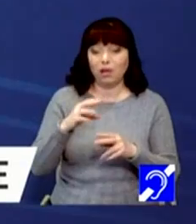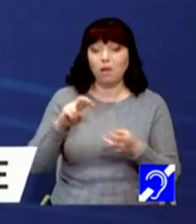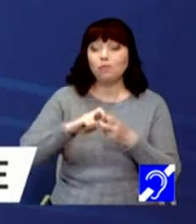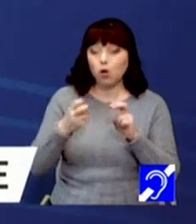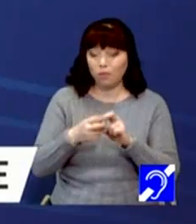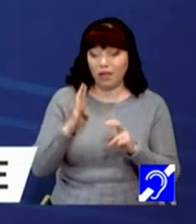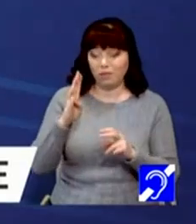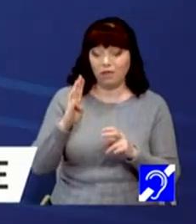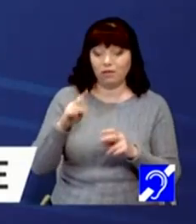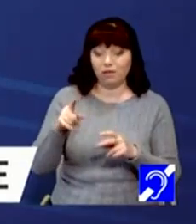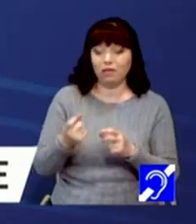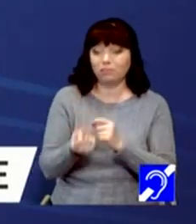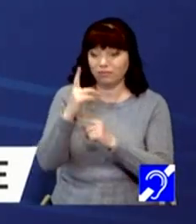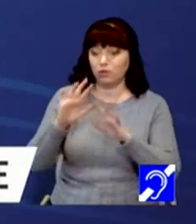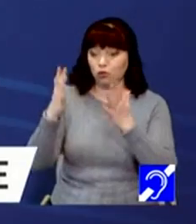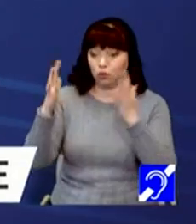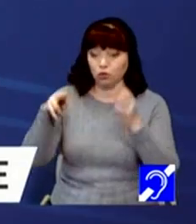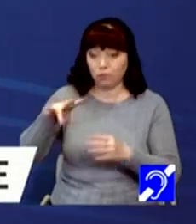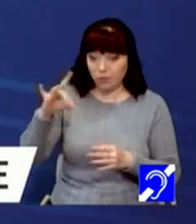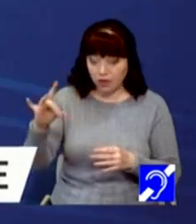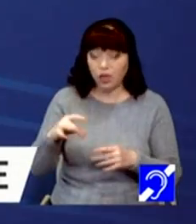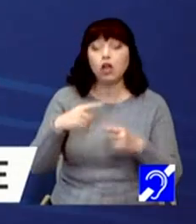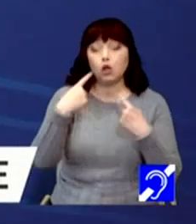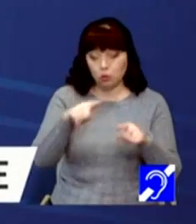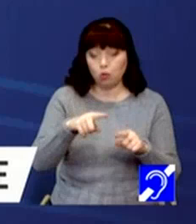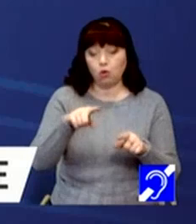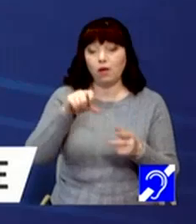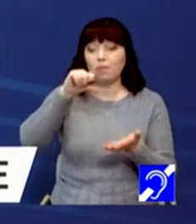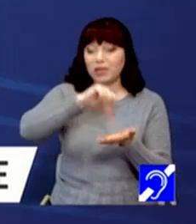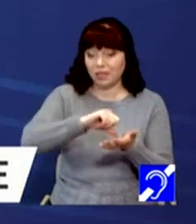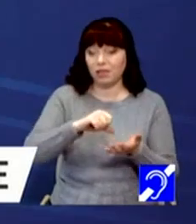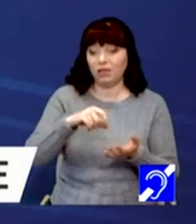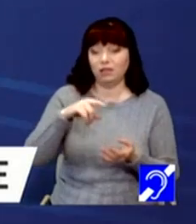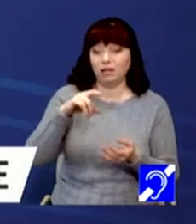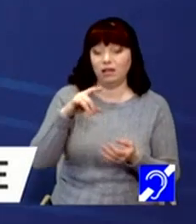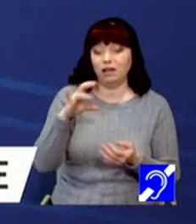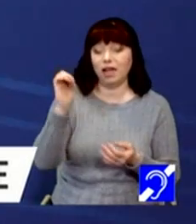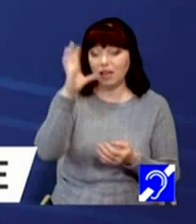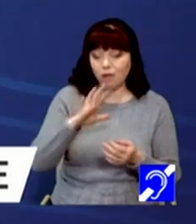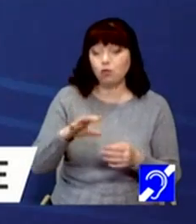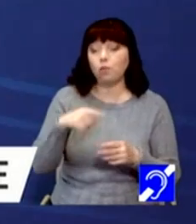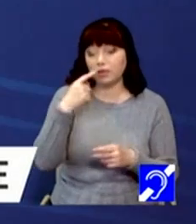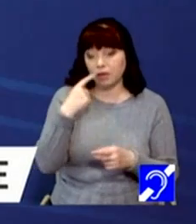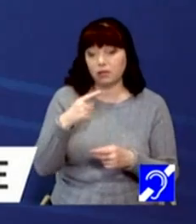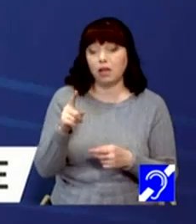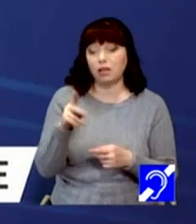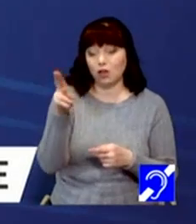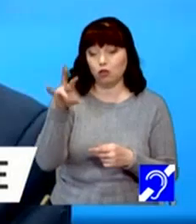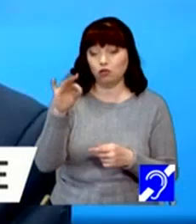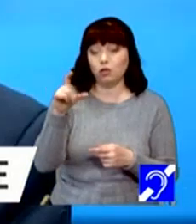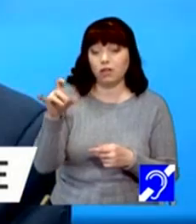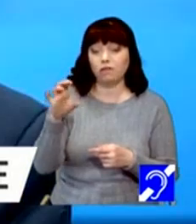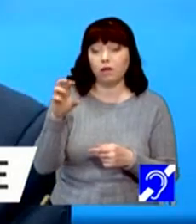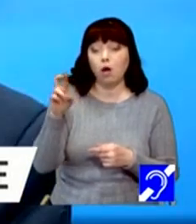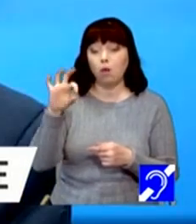transnistreană a venit și înaltul reprezentant al Uniunii Europene pentru afaceri externe și politică de securitate jos zbor al